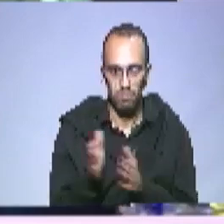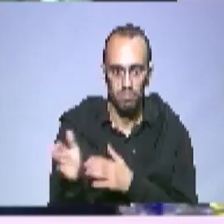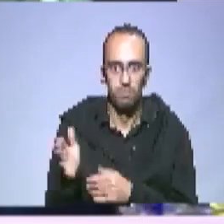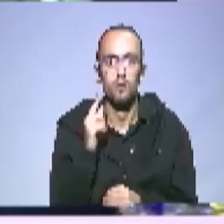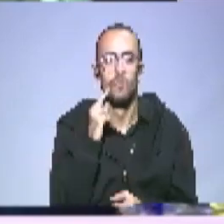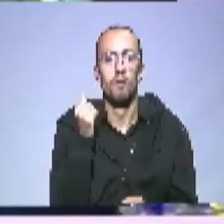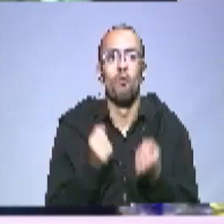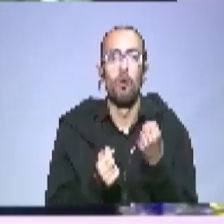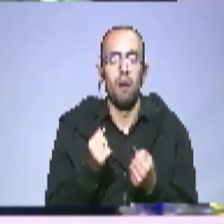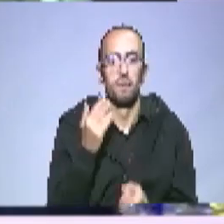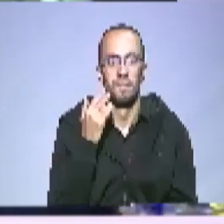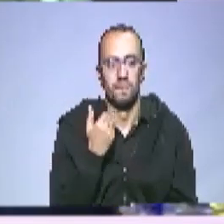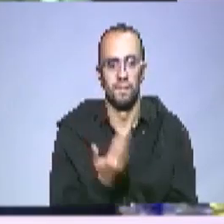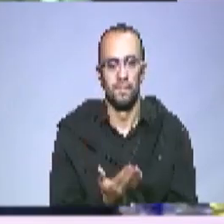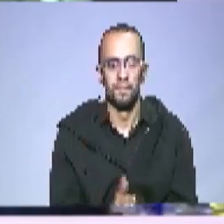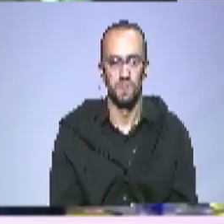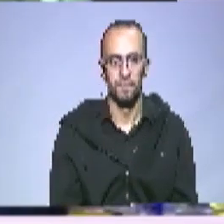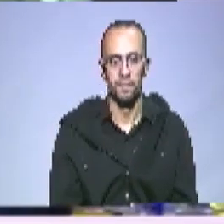وهنبتدي